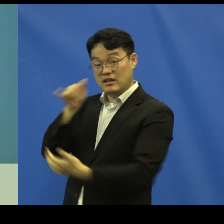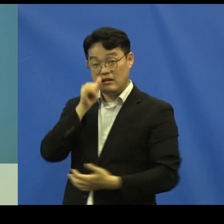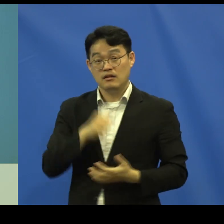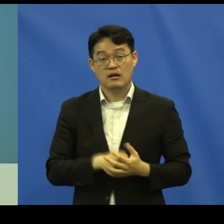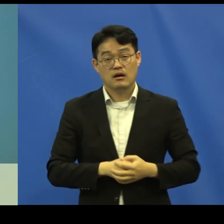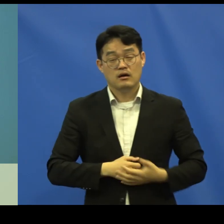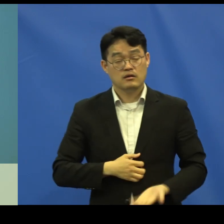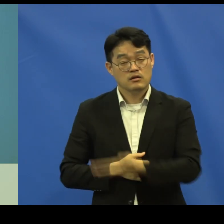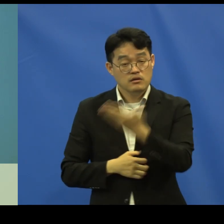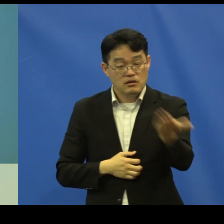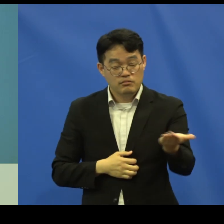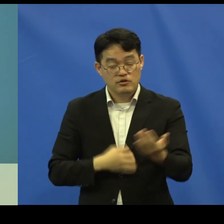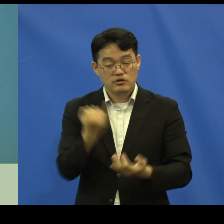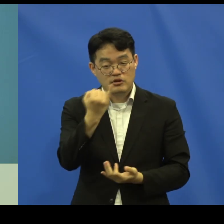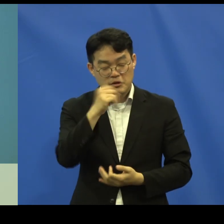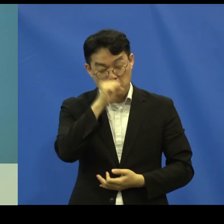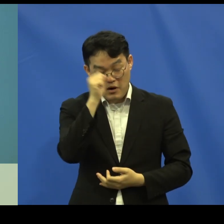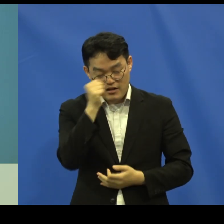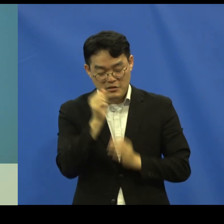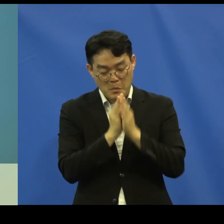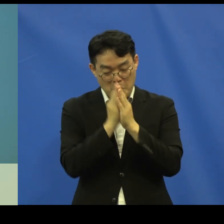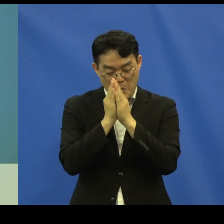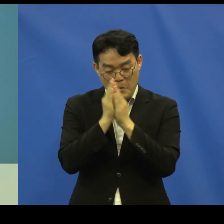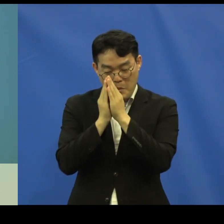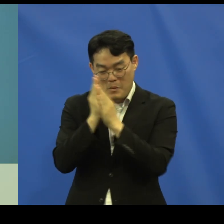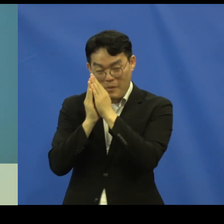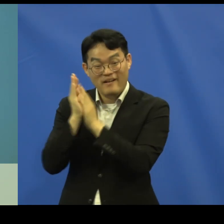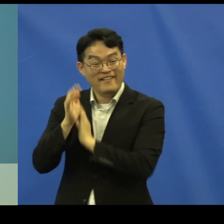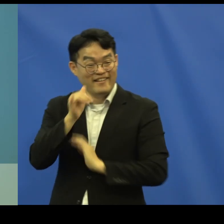이제 보석들이 지금 막 나오고 있어요. 이